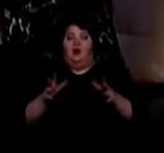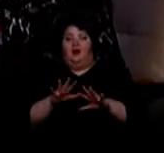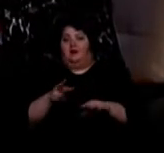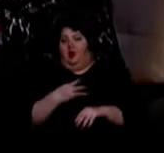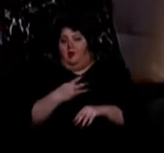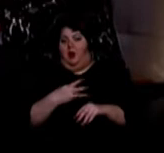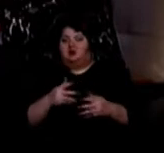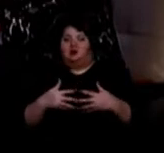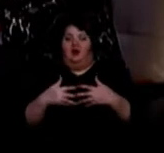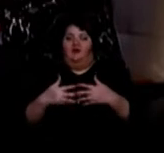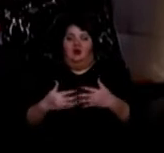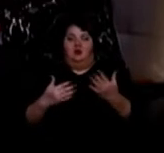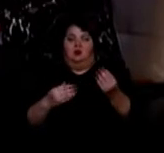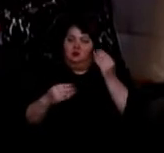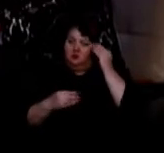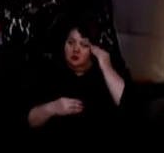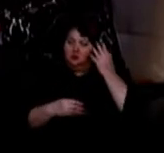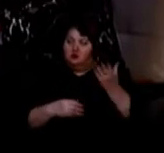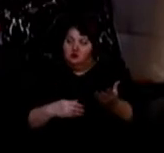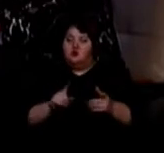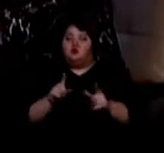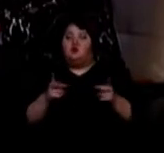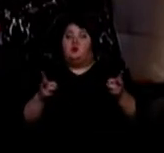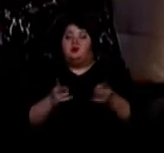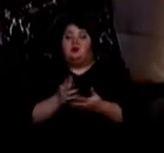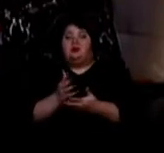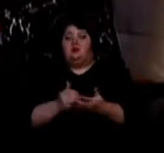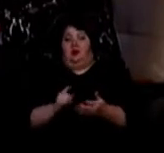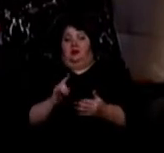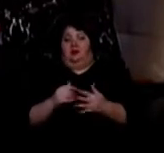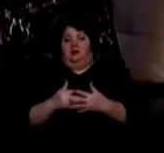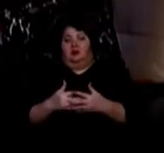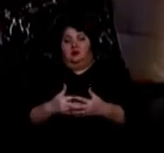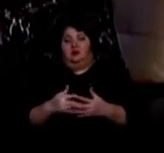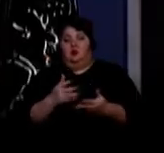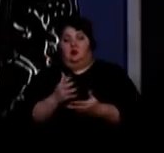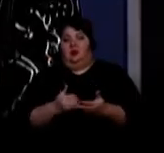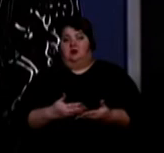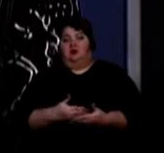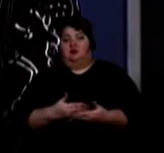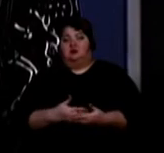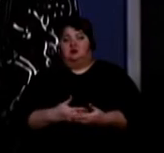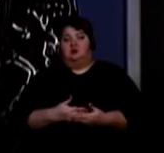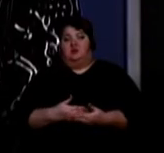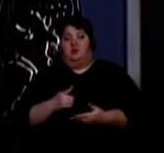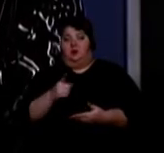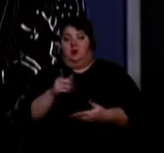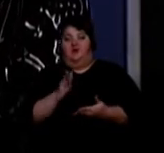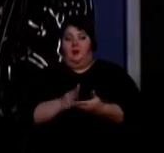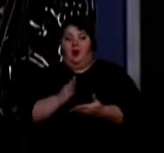небажана вагітність з їхньої точки зору, що потрібно зберегти дитину, зберегти життя? Ну, в основному... Ось ви